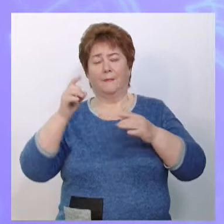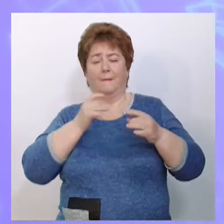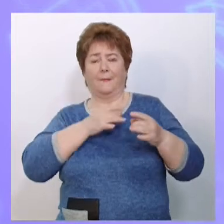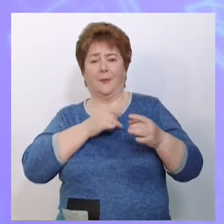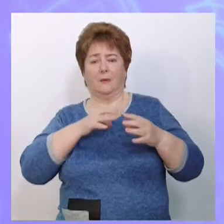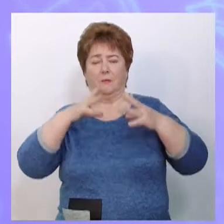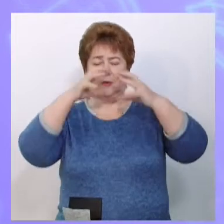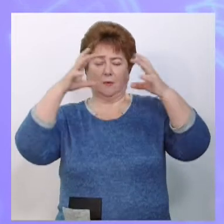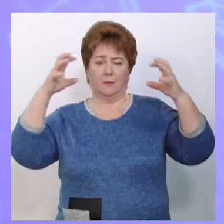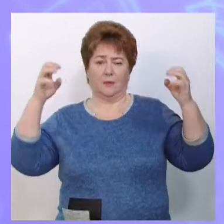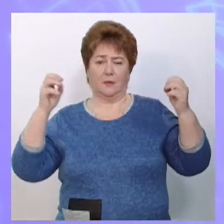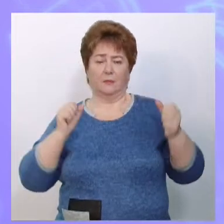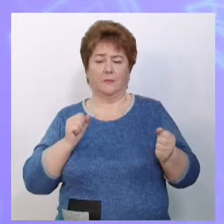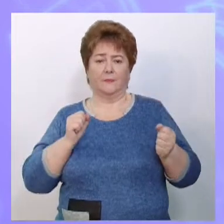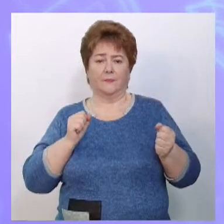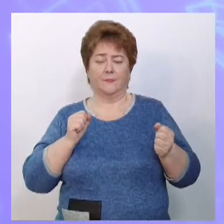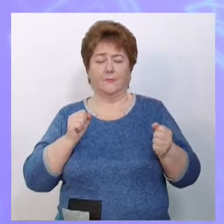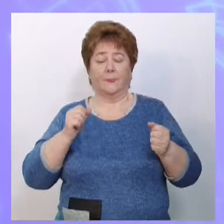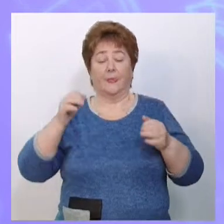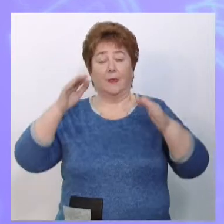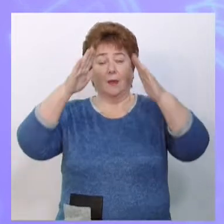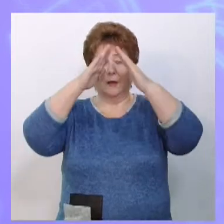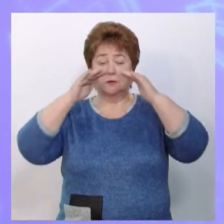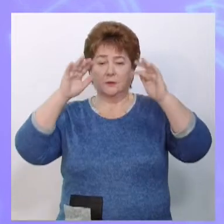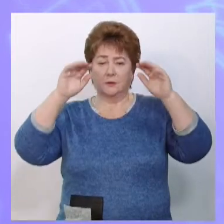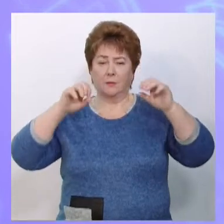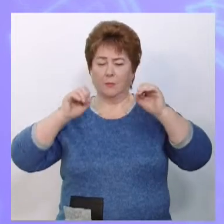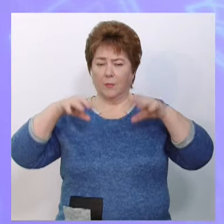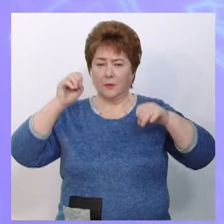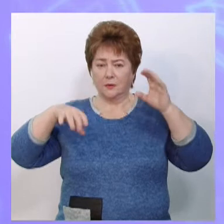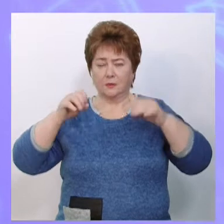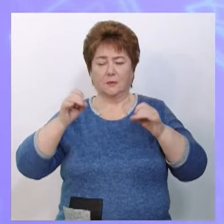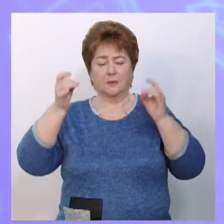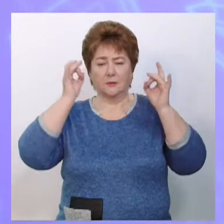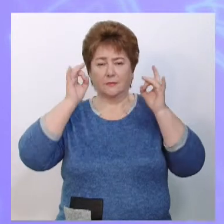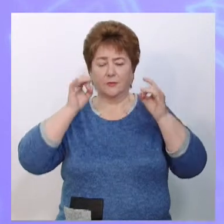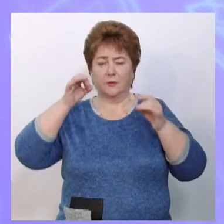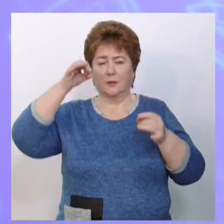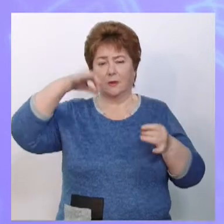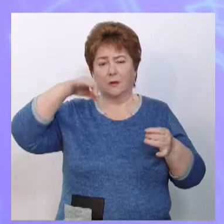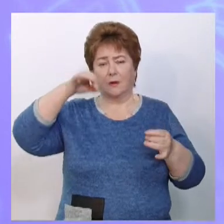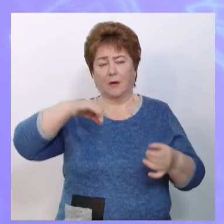белыми облаками. С крыш посыпались звонкие капли.